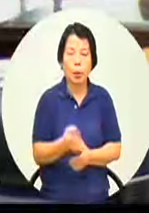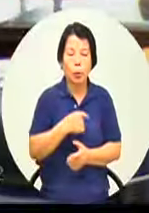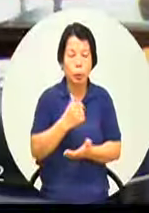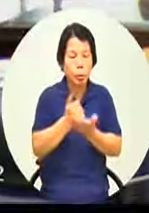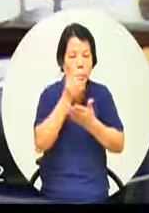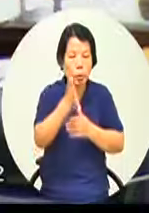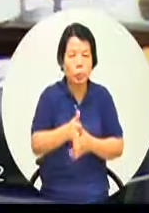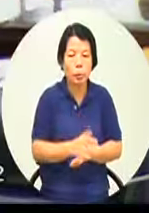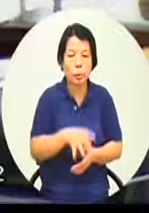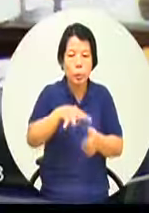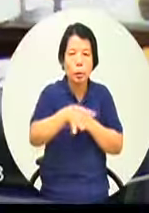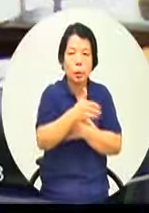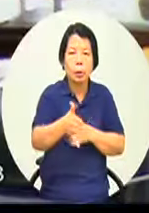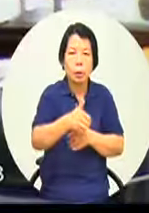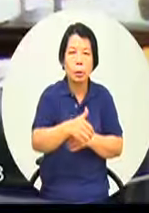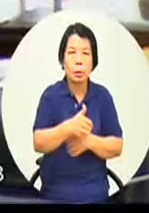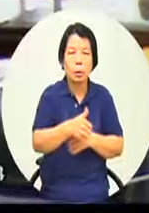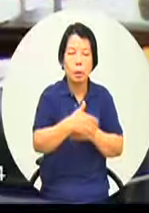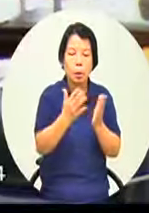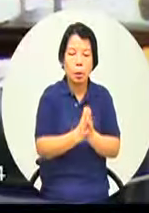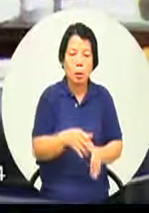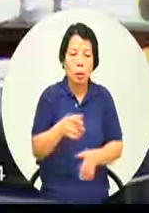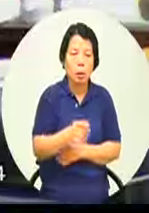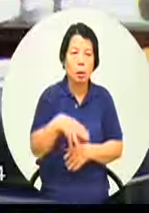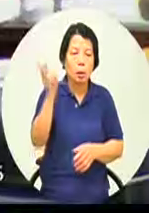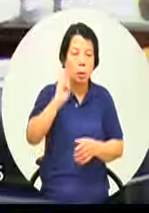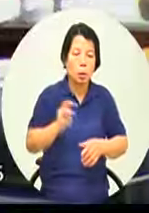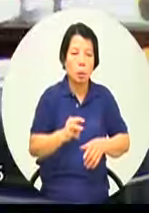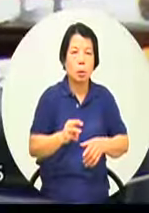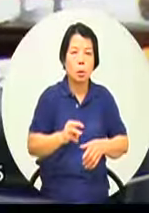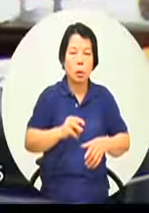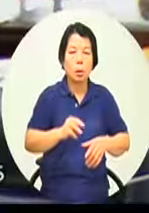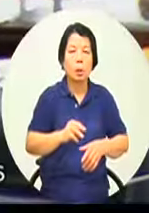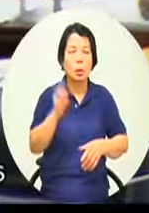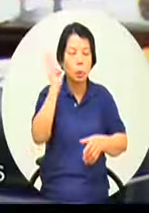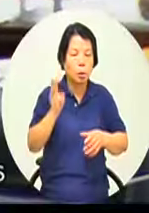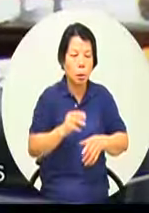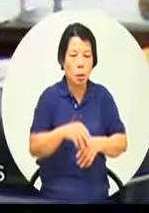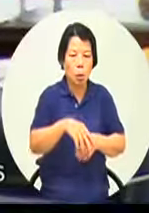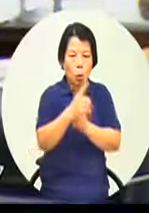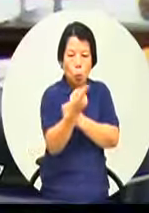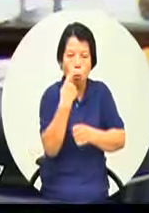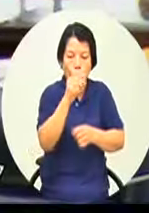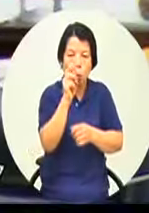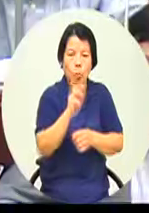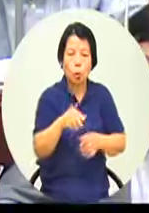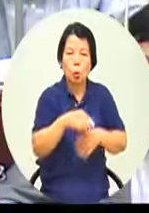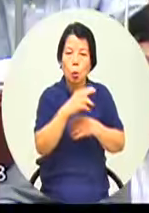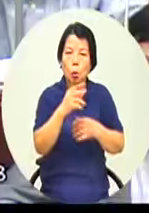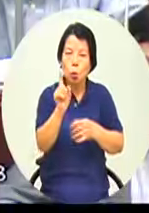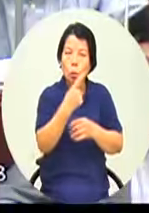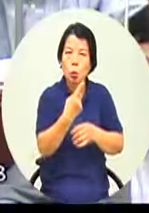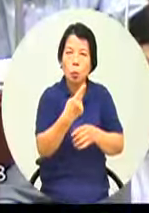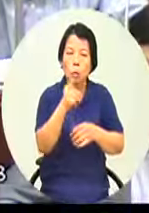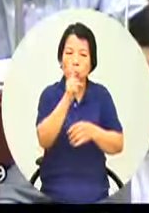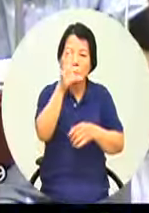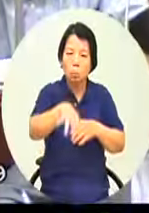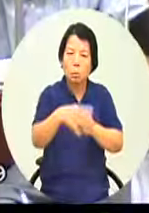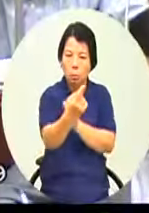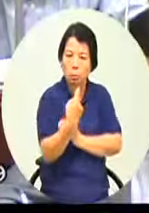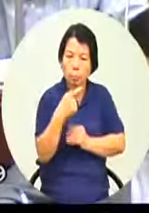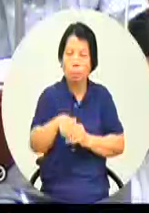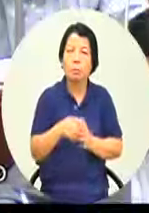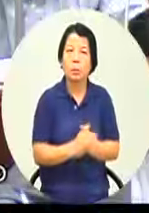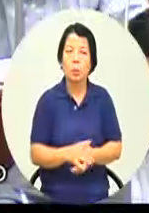教一下经理哦，我们自来水的水源头在哪里？我们从哪里去汲水？ 好，最主要